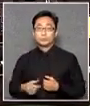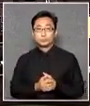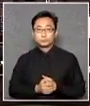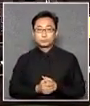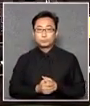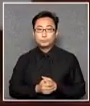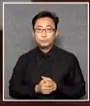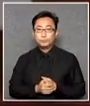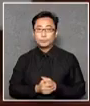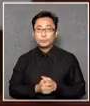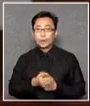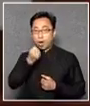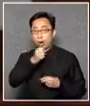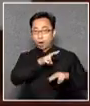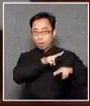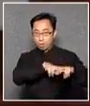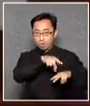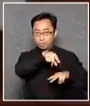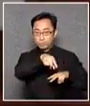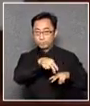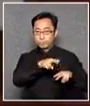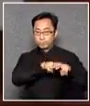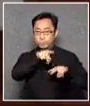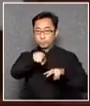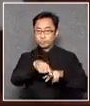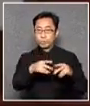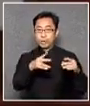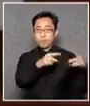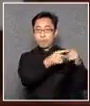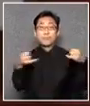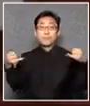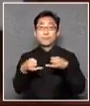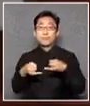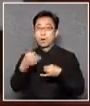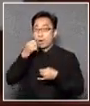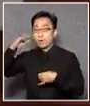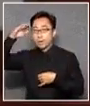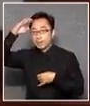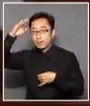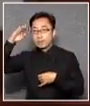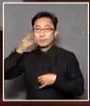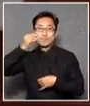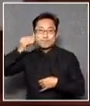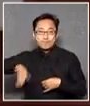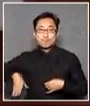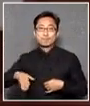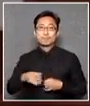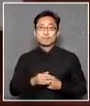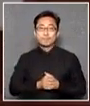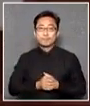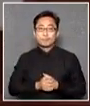港共政权与民为敌，特区警察声誉沦丧。